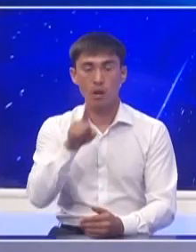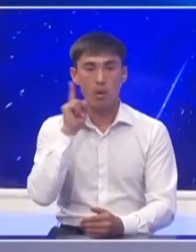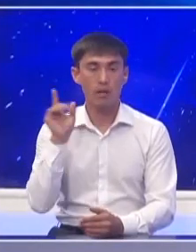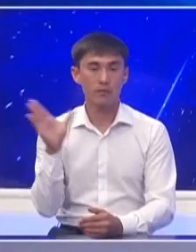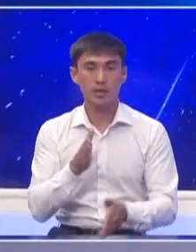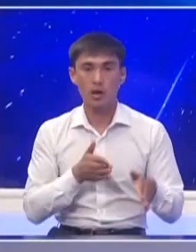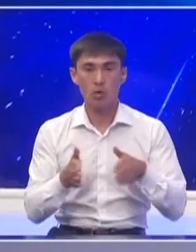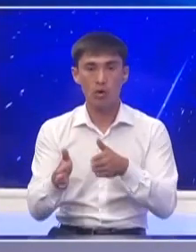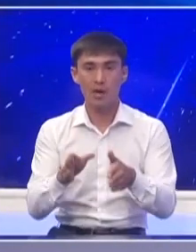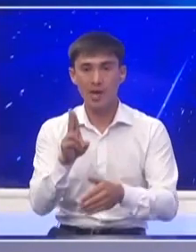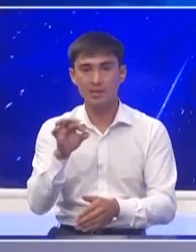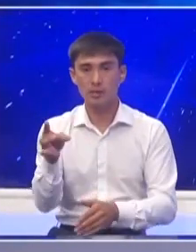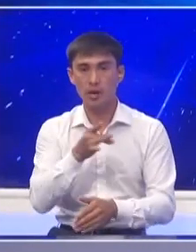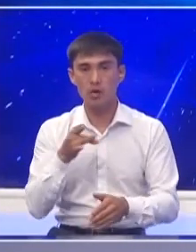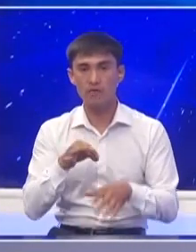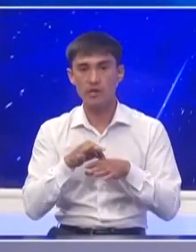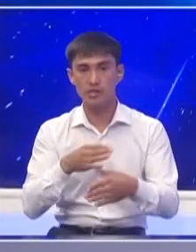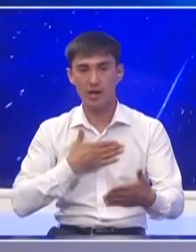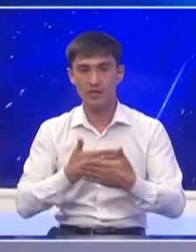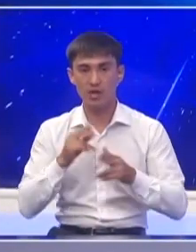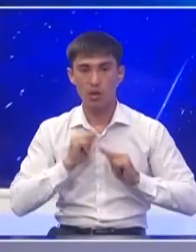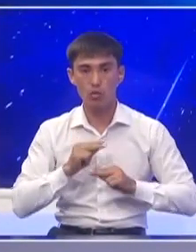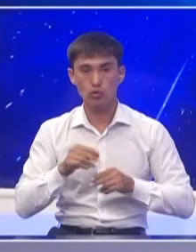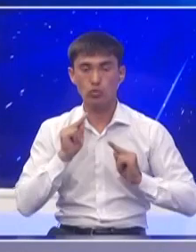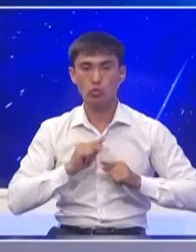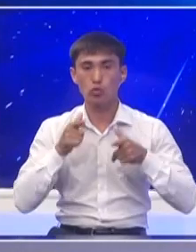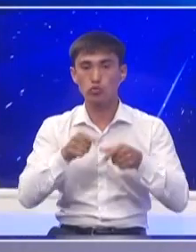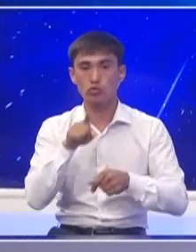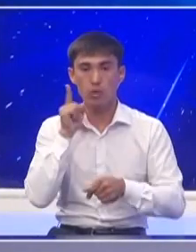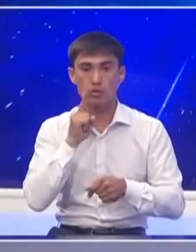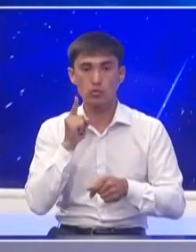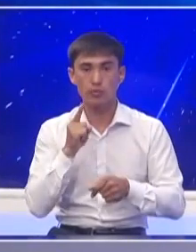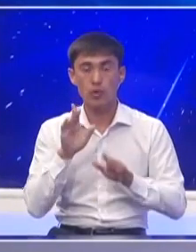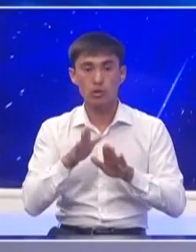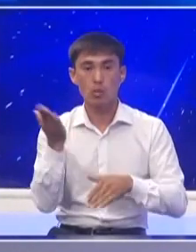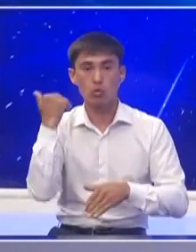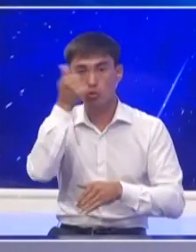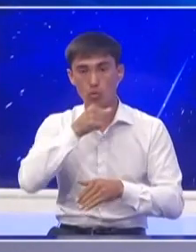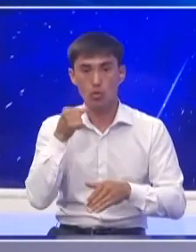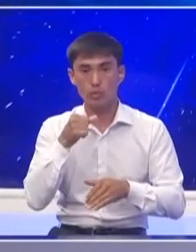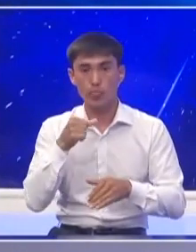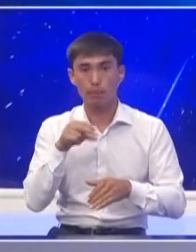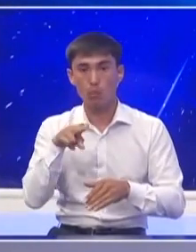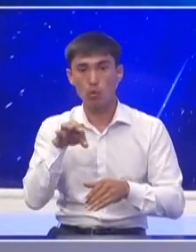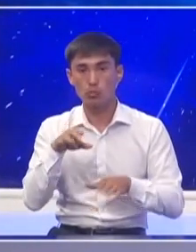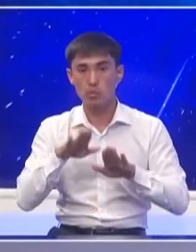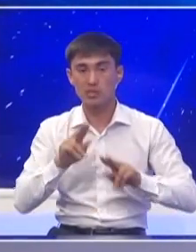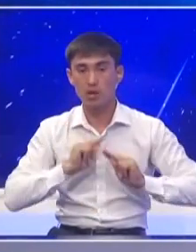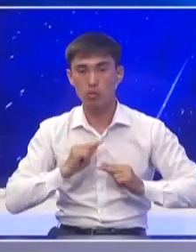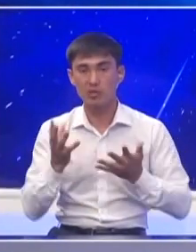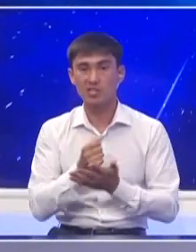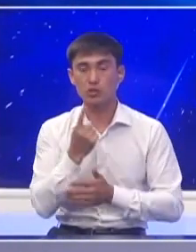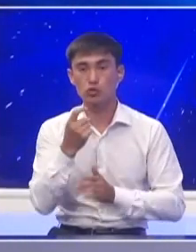Молодым везде дорога. В Кигенском районе ведется активная работа по трудоустройству молодежи. Только за прошлый год постное место работы